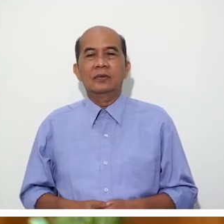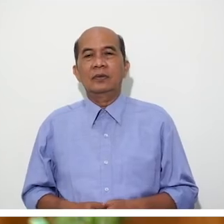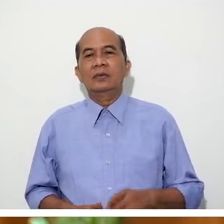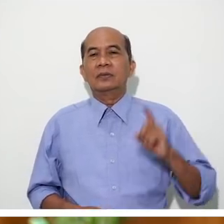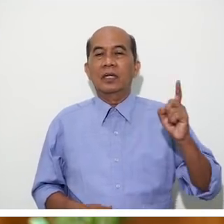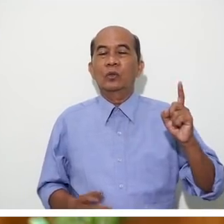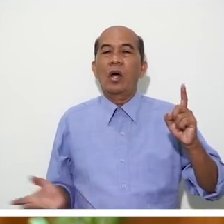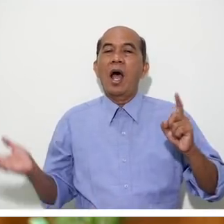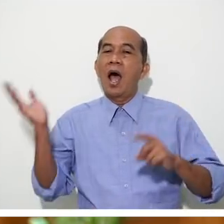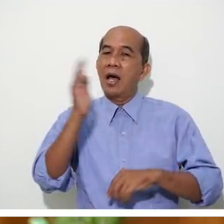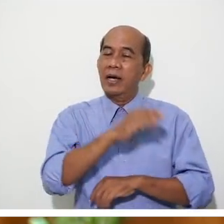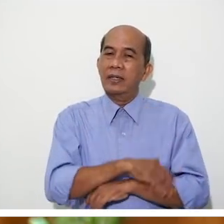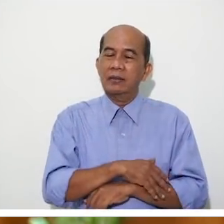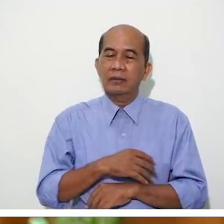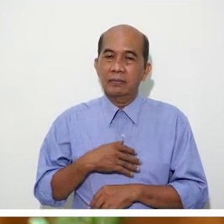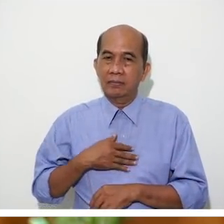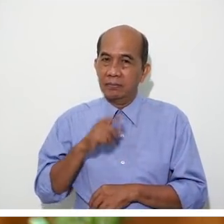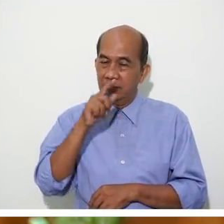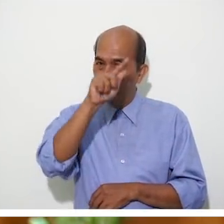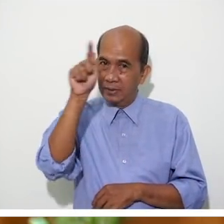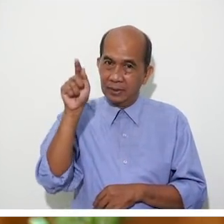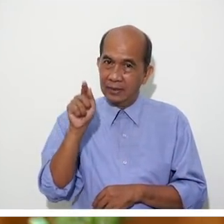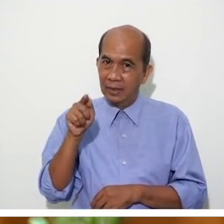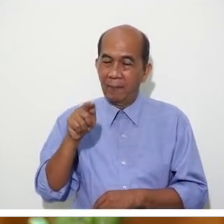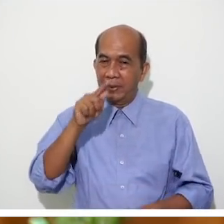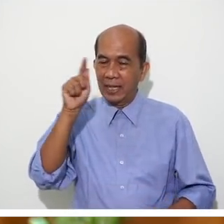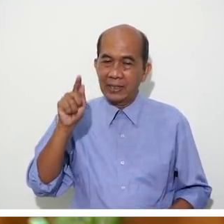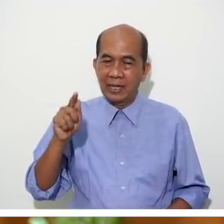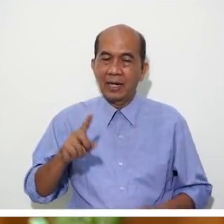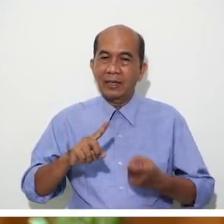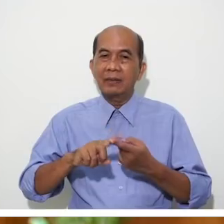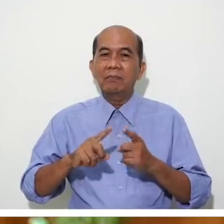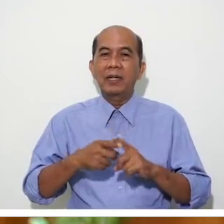satu hari saya tanya sama teman kakak saya ini,